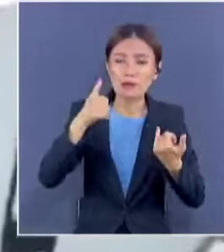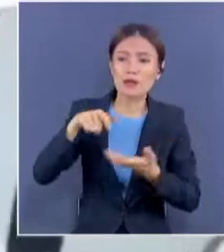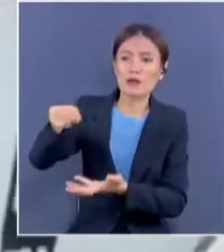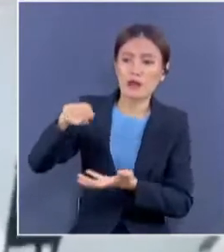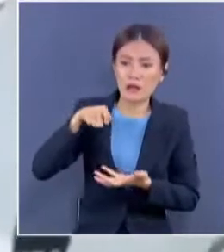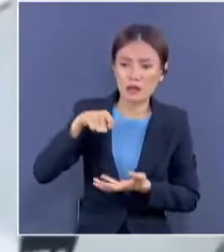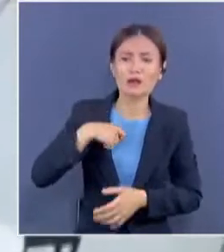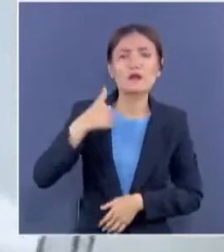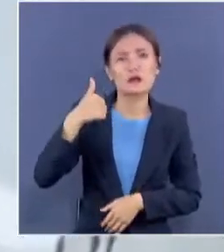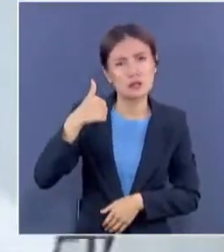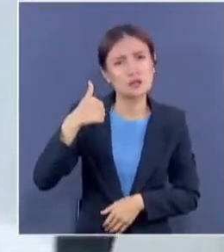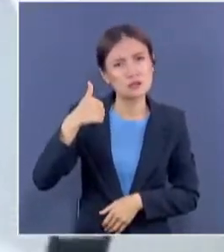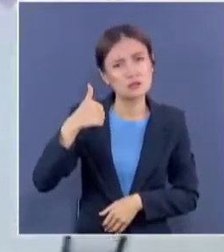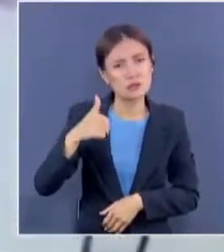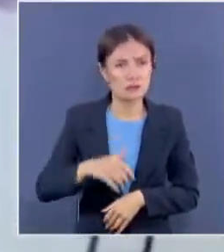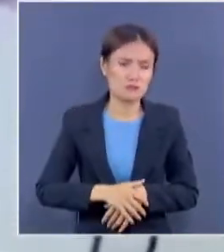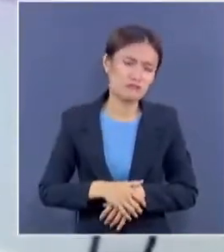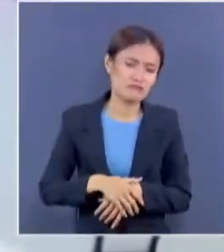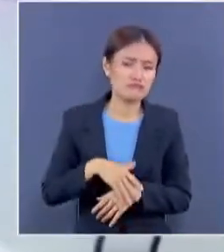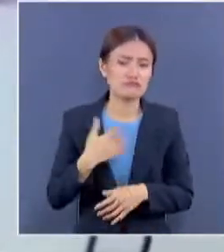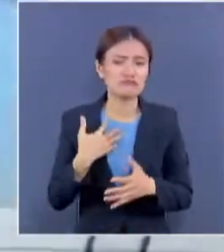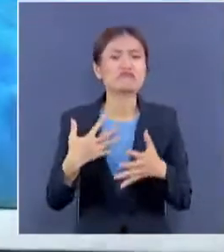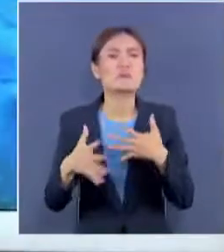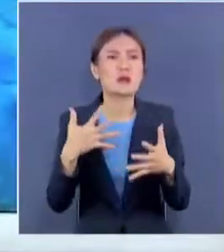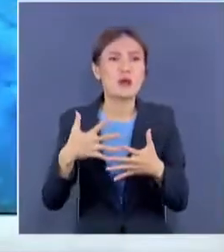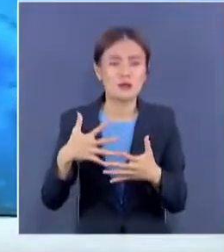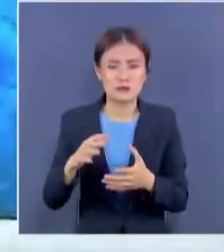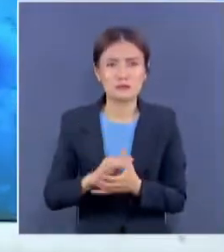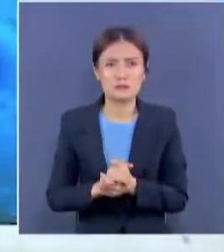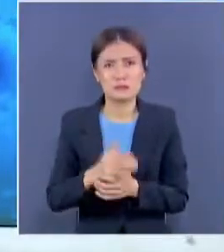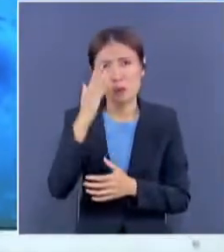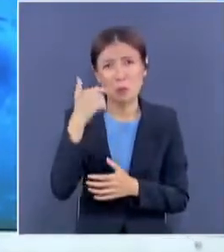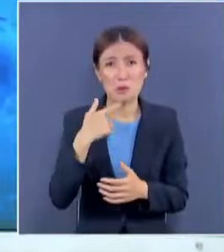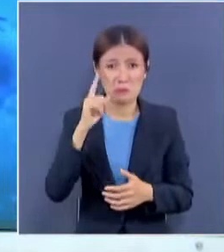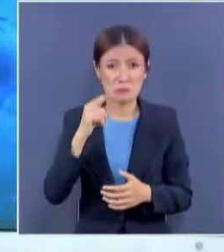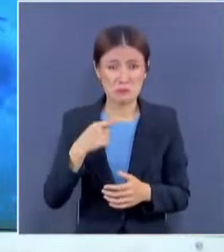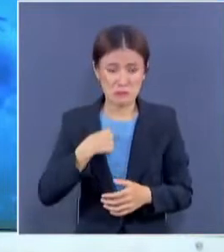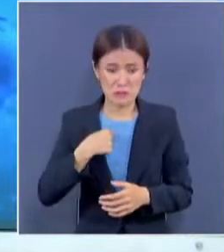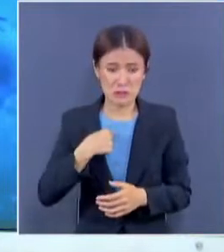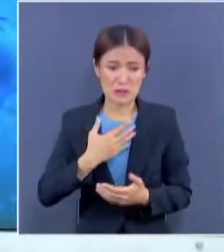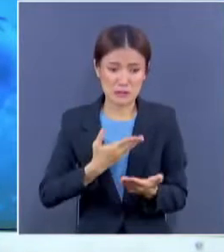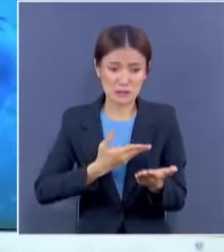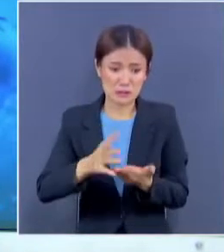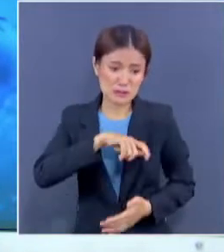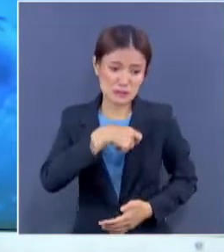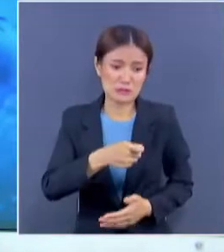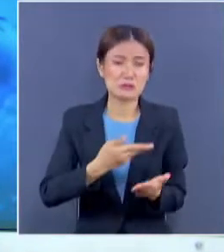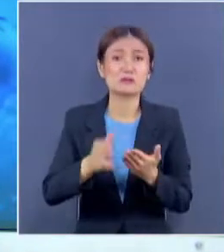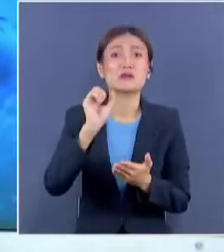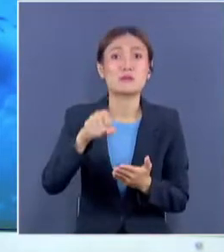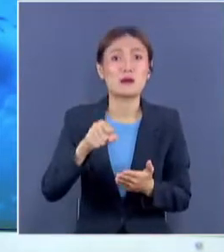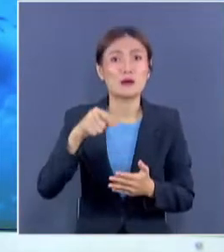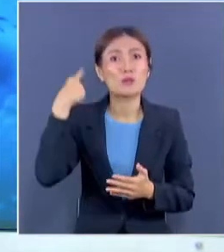าก็ดีใจแหละแม้ว่าจะบางส่วนก็ตาม แต่ทั้งหมดนี้คือต้นทุนเขาหมดเลยนะคะเนี่ยน ่ าเห็นใจเจ้า ของน่าจะมีความละอายต่อบา